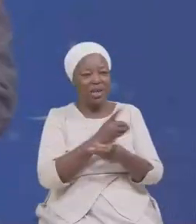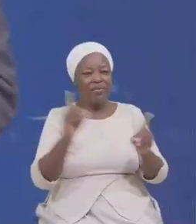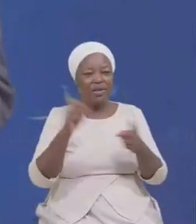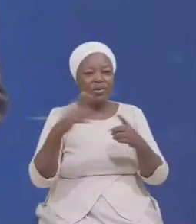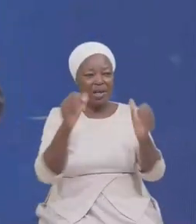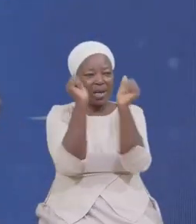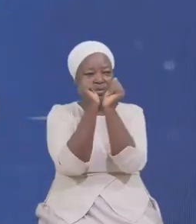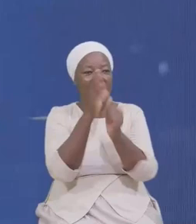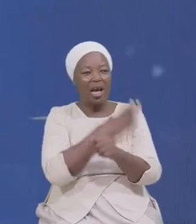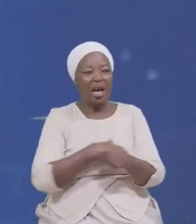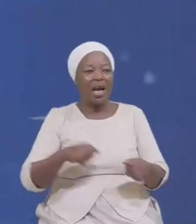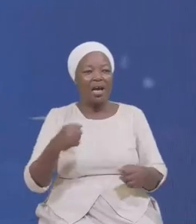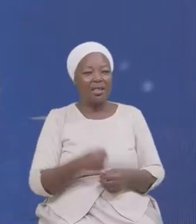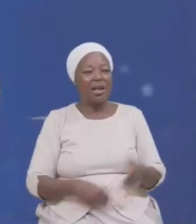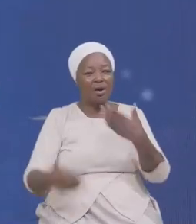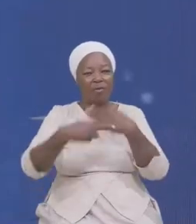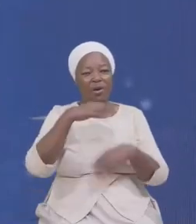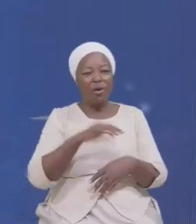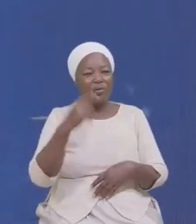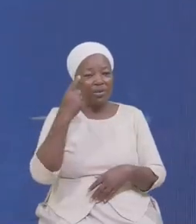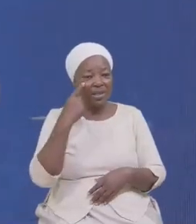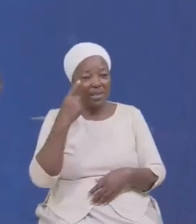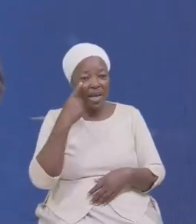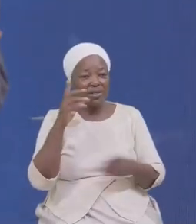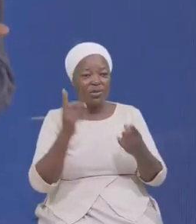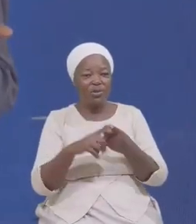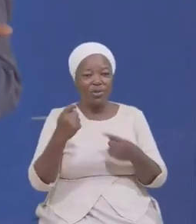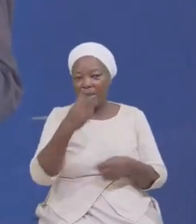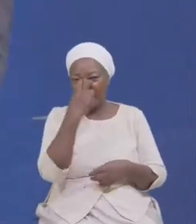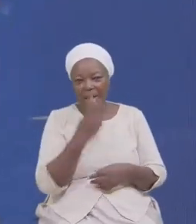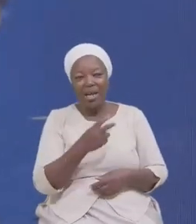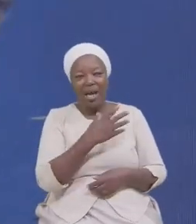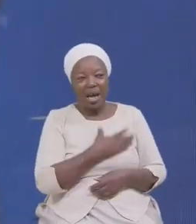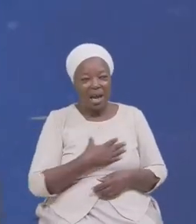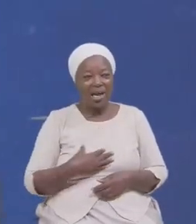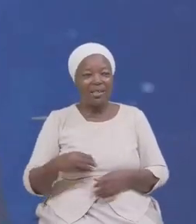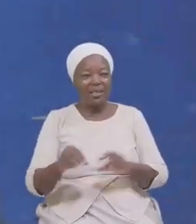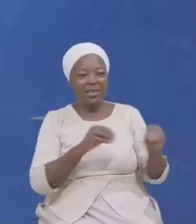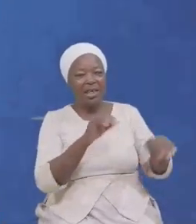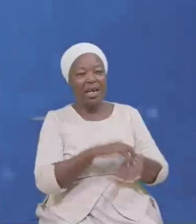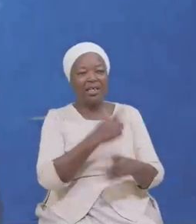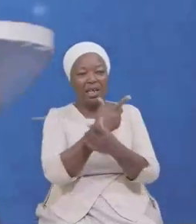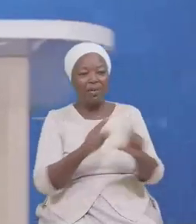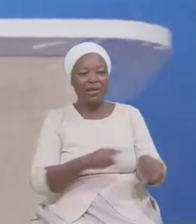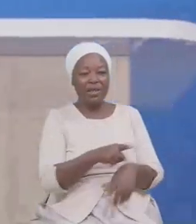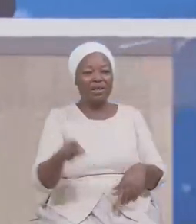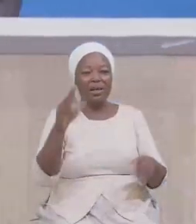délivrance et aux aveugles le recouvrement de la vue, pour renvoyer libres les opprimés.